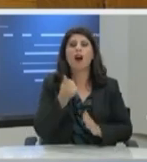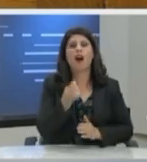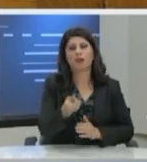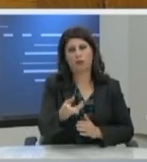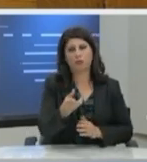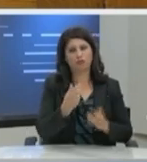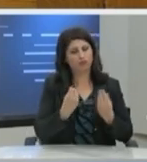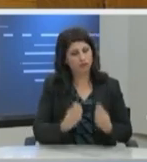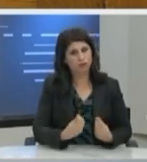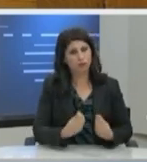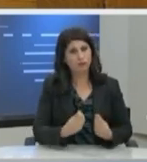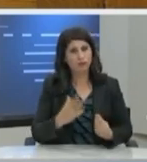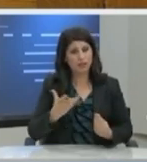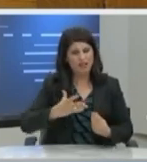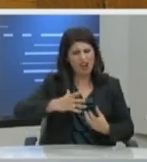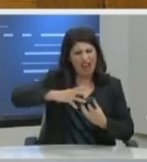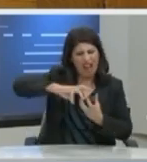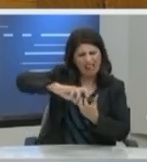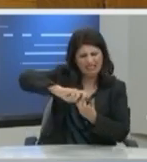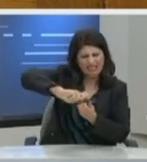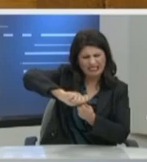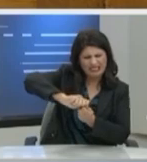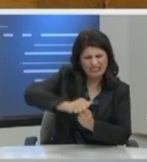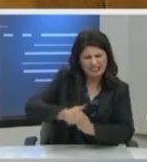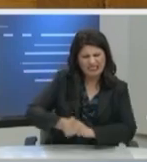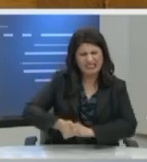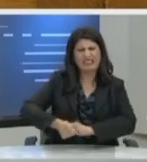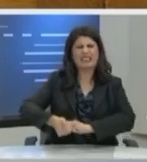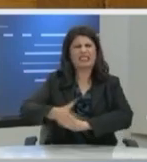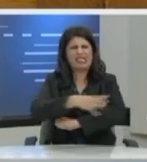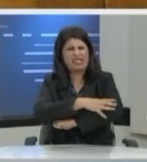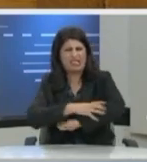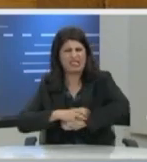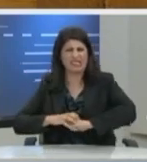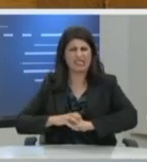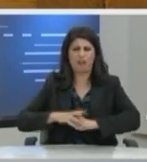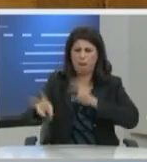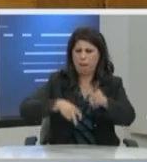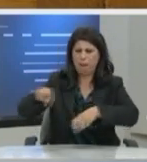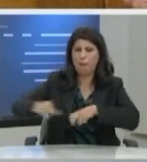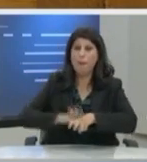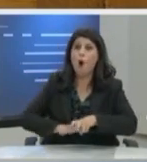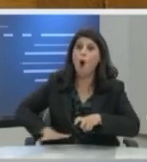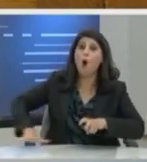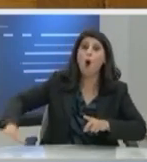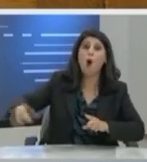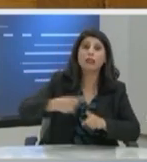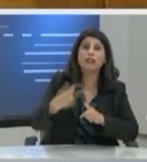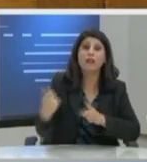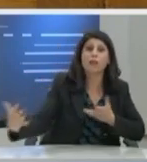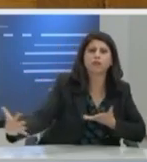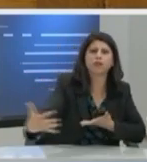καλά και αφού στύψατε και μαδίσατε όλη τη χώρα. Έτσι πήγε καλά η